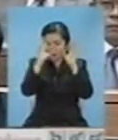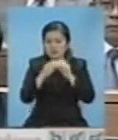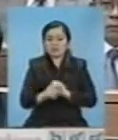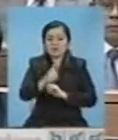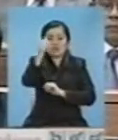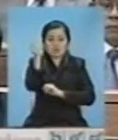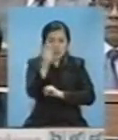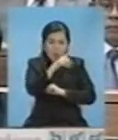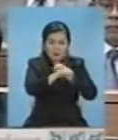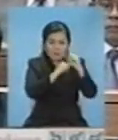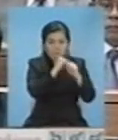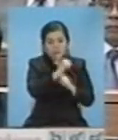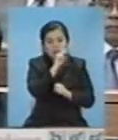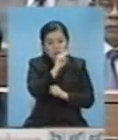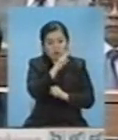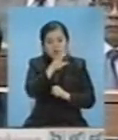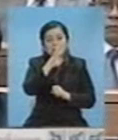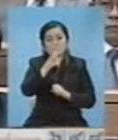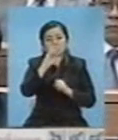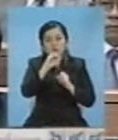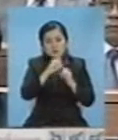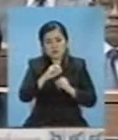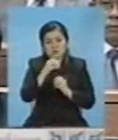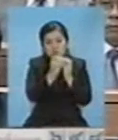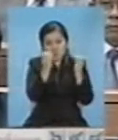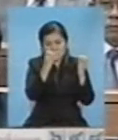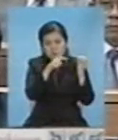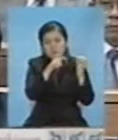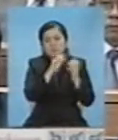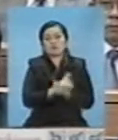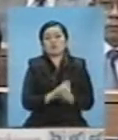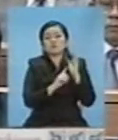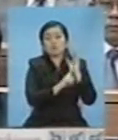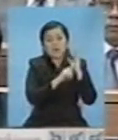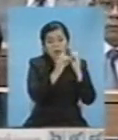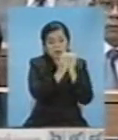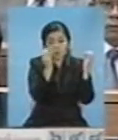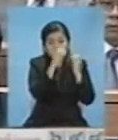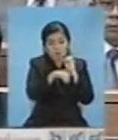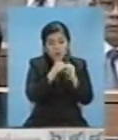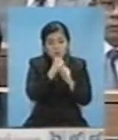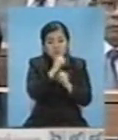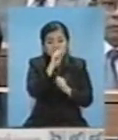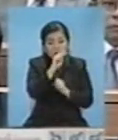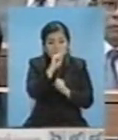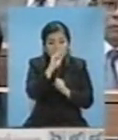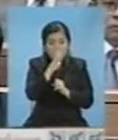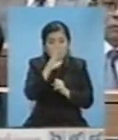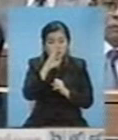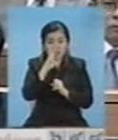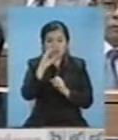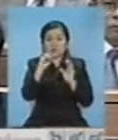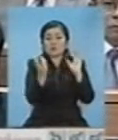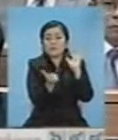รมนูญปี2540เช่นรัฐนูลปี2540ระบุแต่เพียงว่าถ้าโก